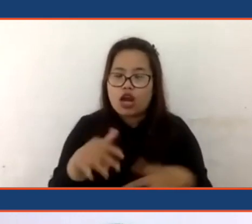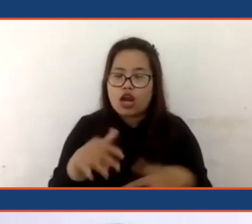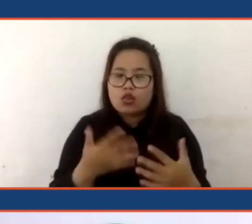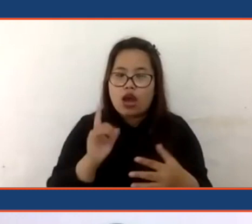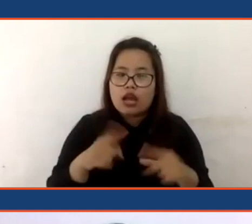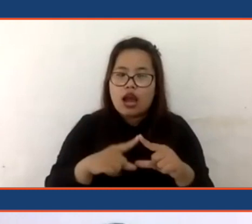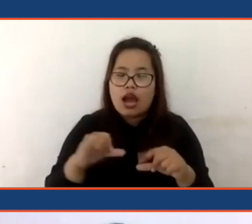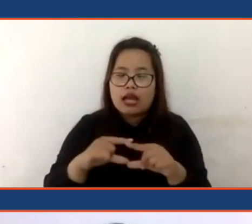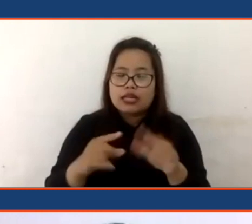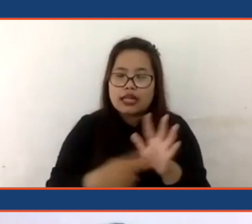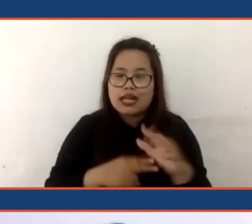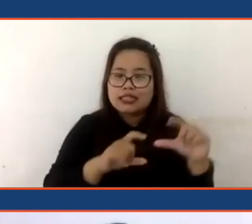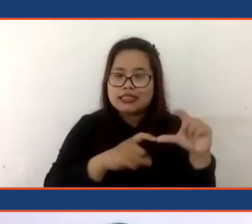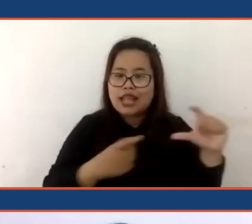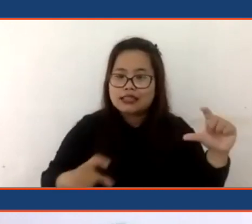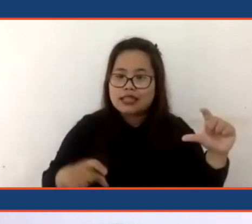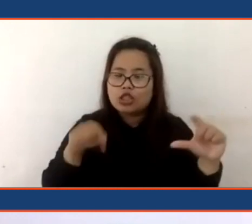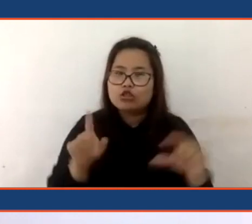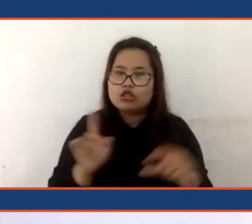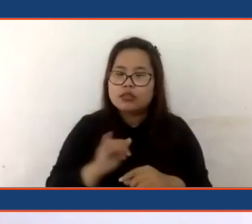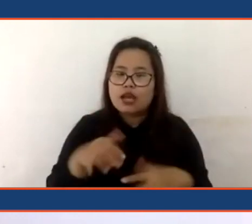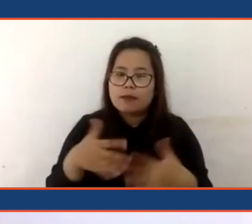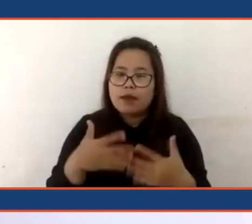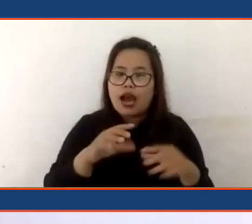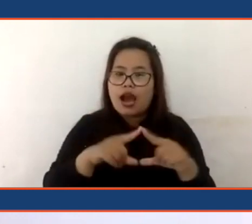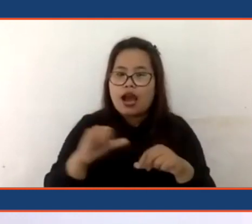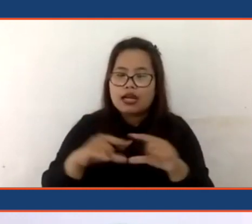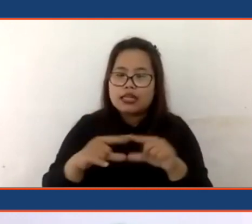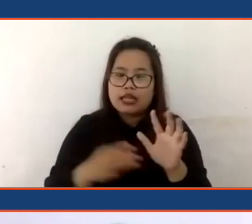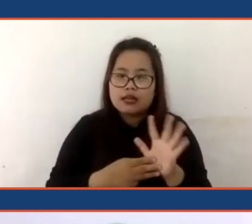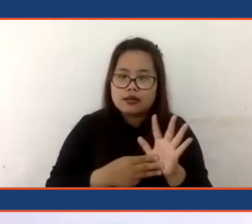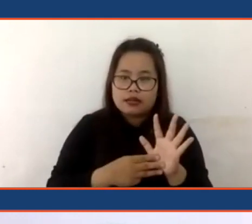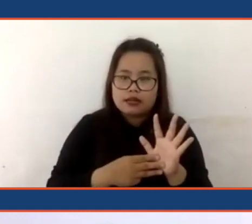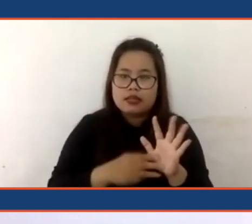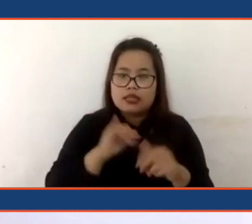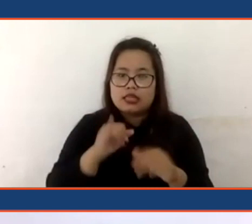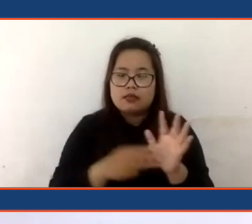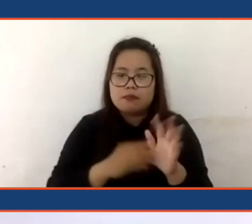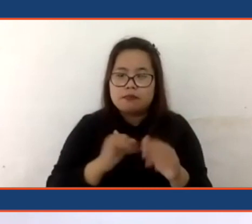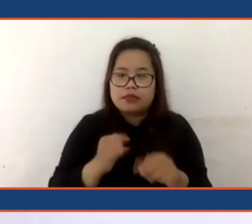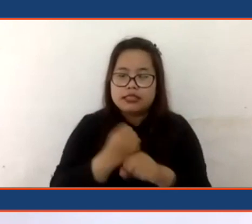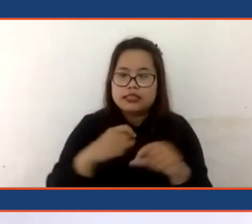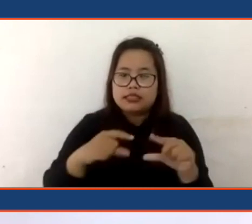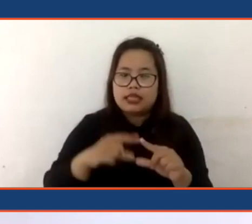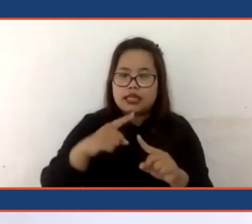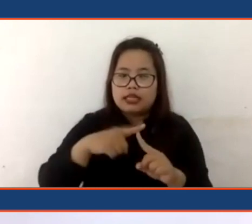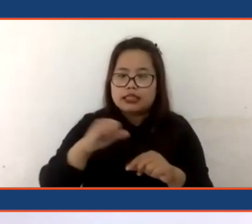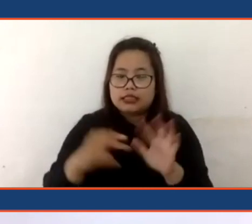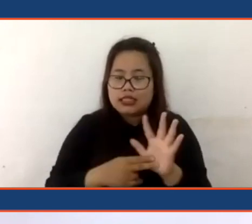biasa disebut dengan aliran imagism ya jadi aliran imagism ini mengedepankan